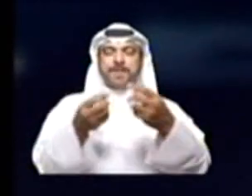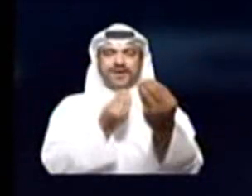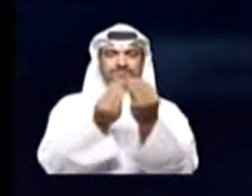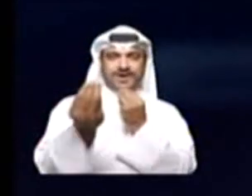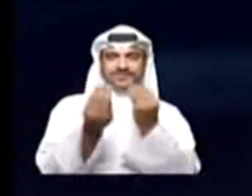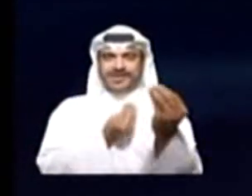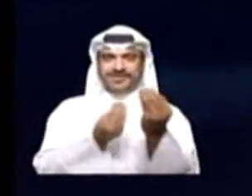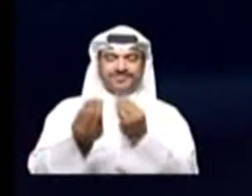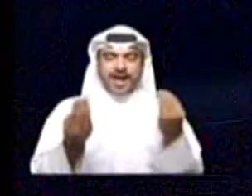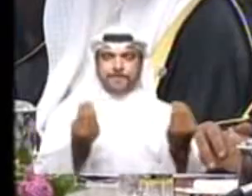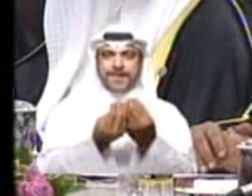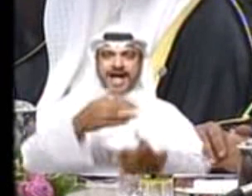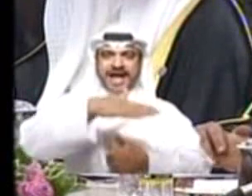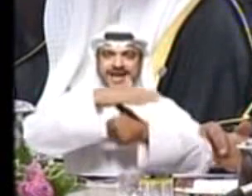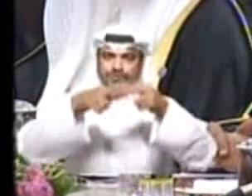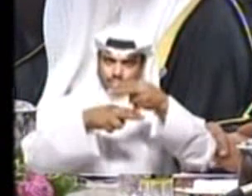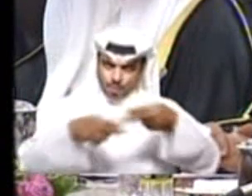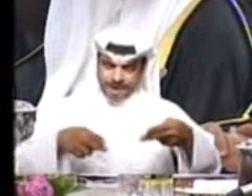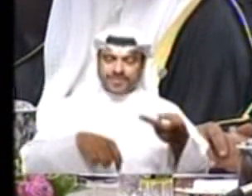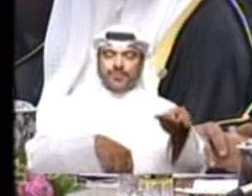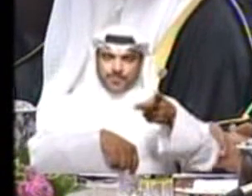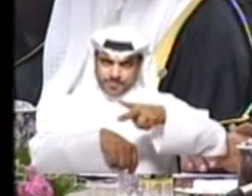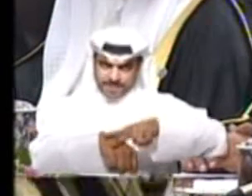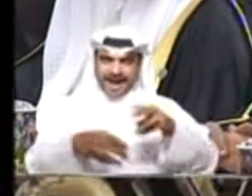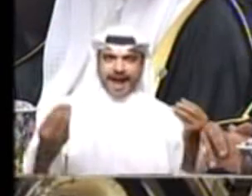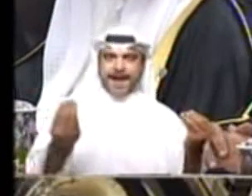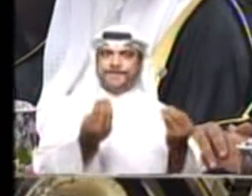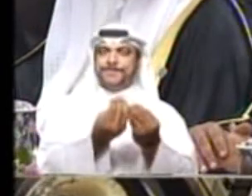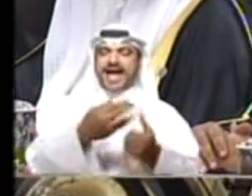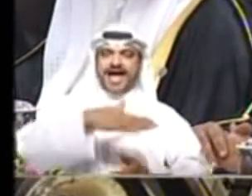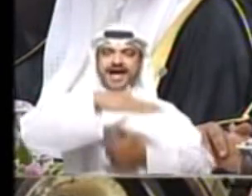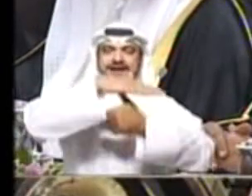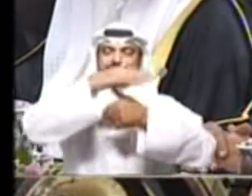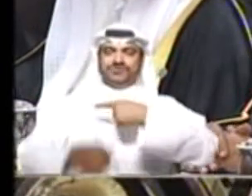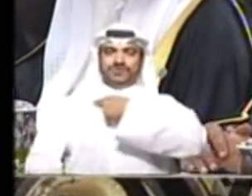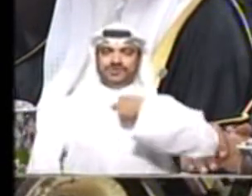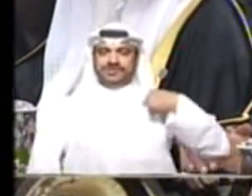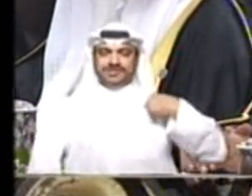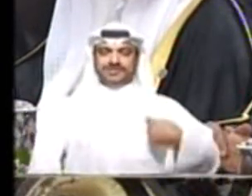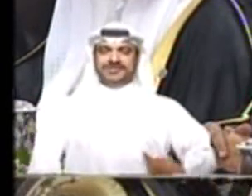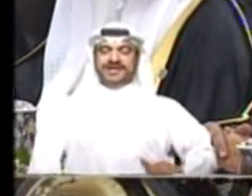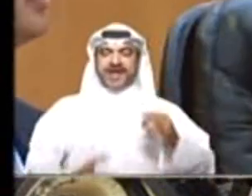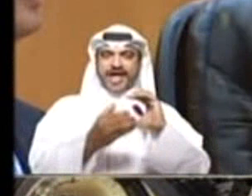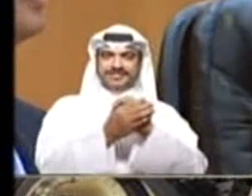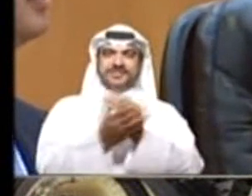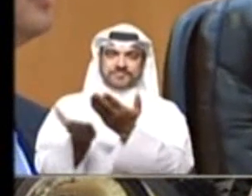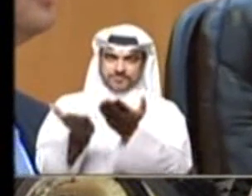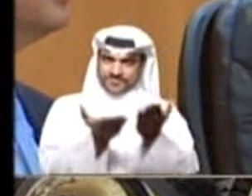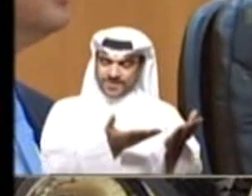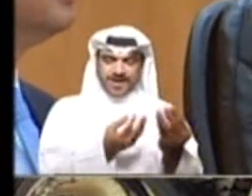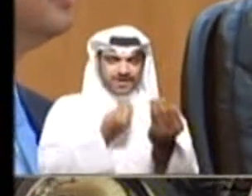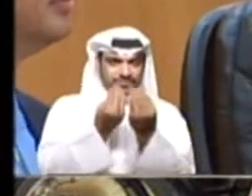ورعاه الجانب الكويتي، فيما ترأس فخامة الرئيس شي جين بينغ رئيس جمهورية الصين الشعبية الصديقة الجانب